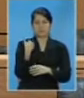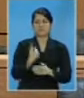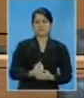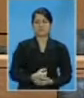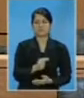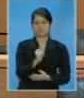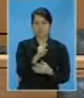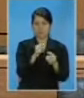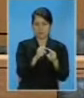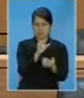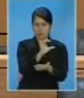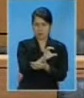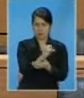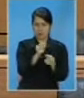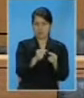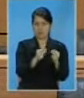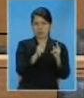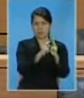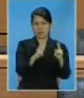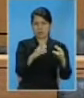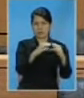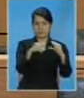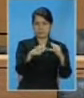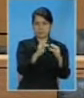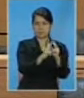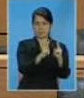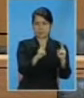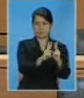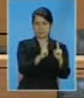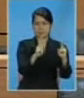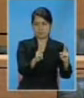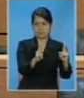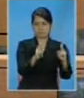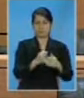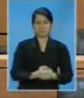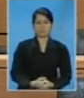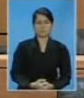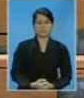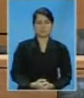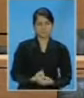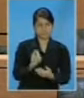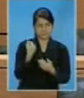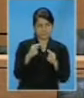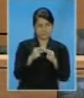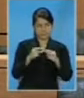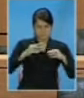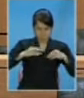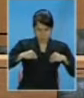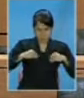ที่จะให้คณะกรรมการวันนั้นได้รับข้อเปลี่ยนแปลง